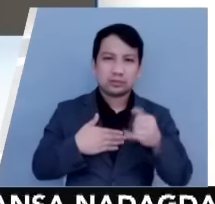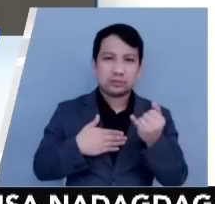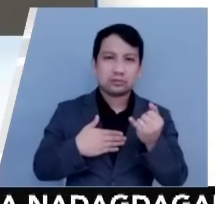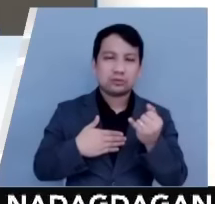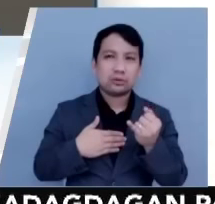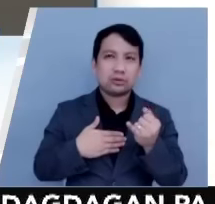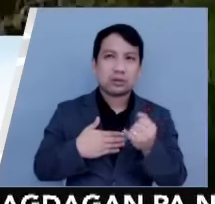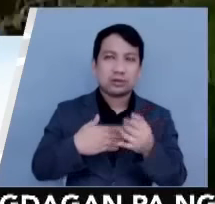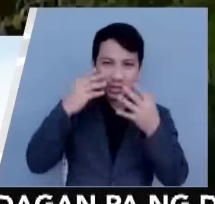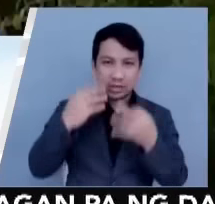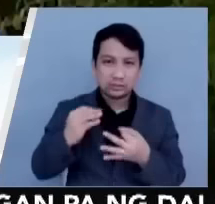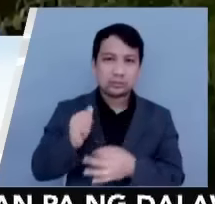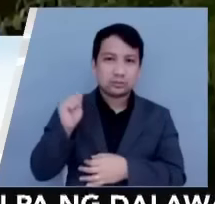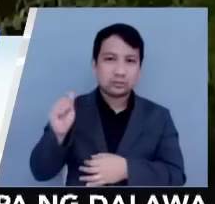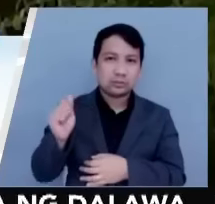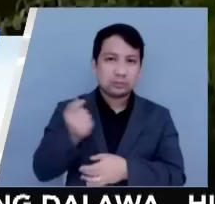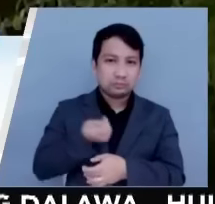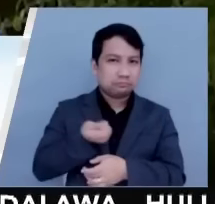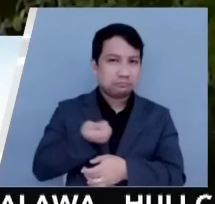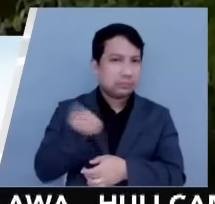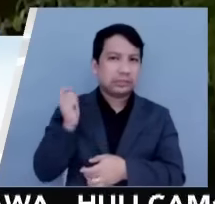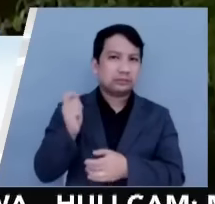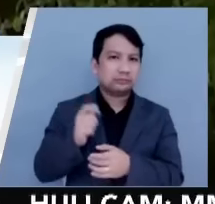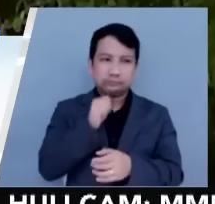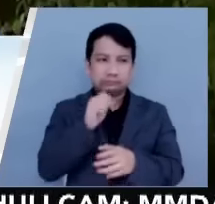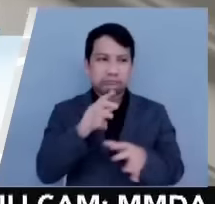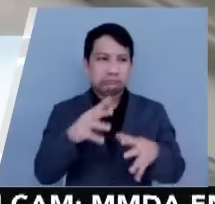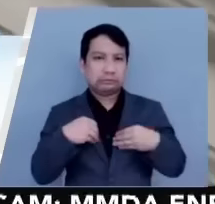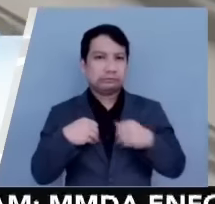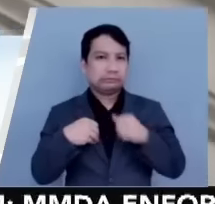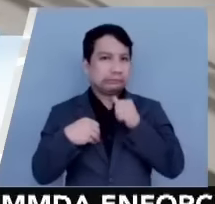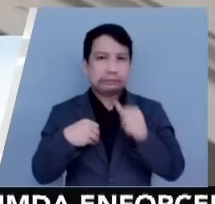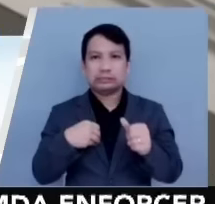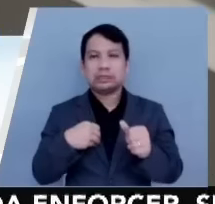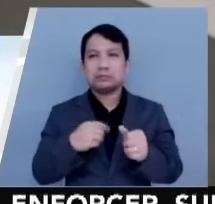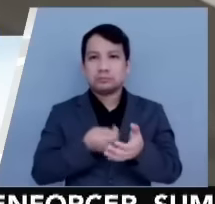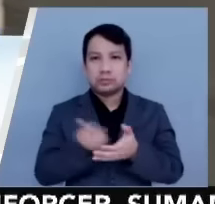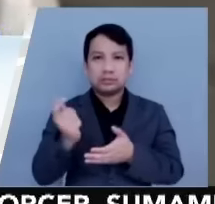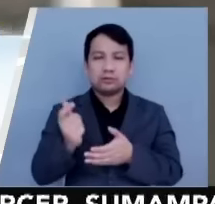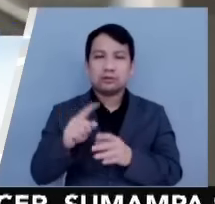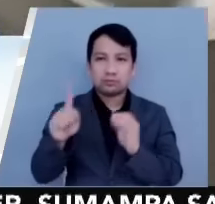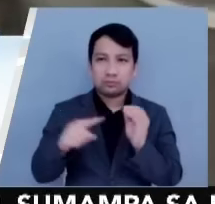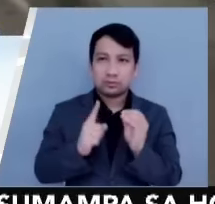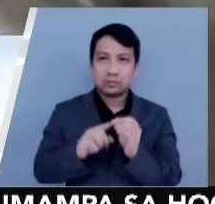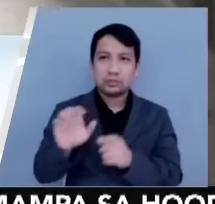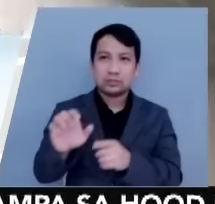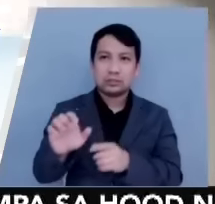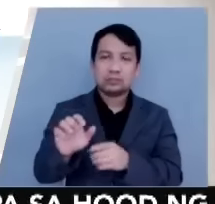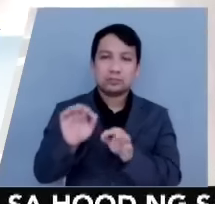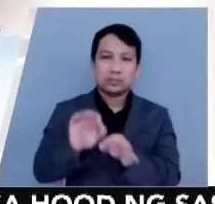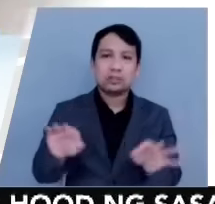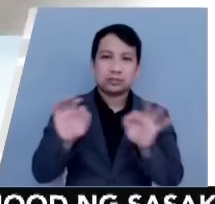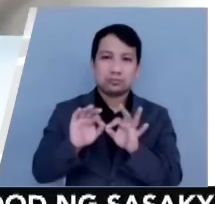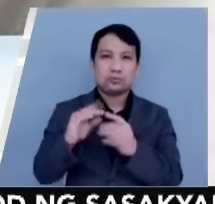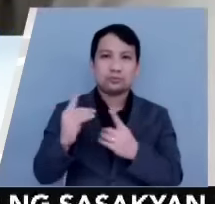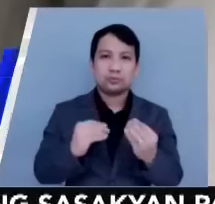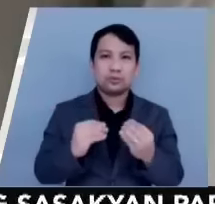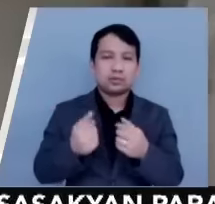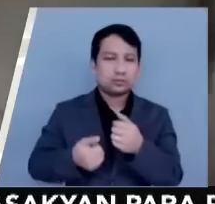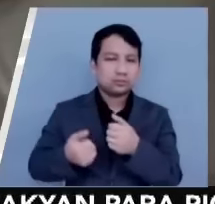Remulla ang pagtanggi ng Timor-Leste sa mosyon ni Teves at tinawag itong mahalagang hakbang sa pagkamit